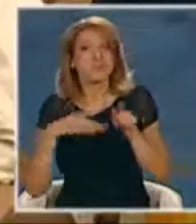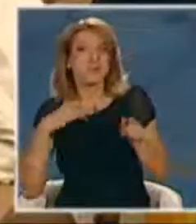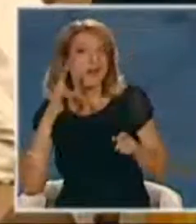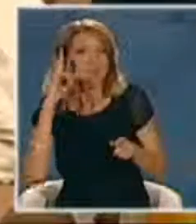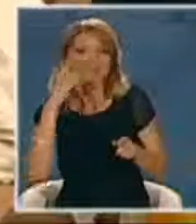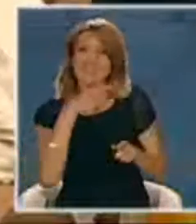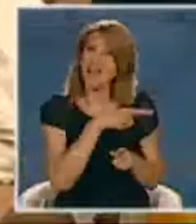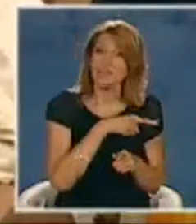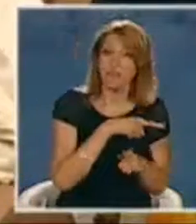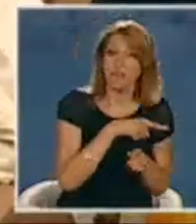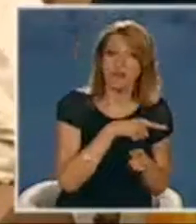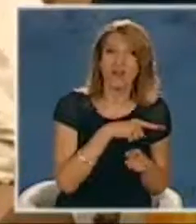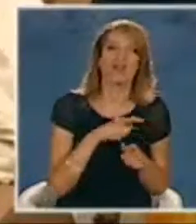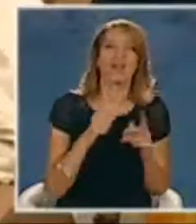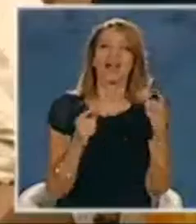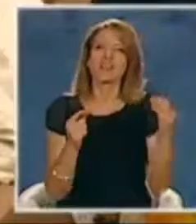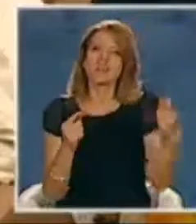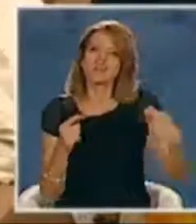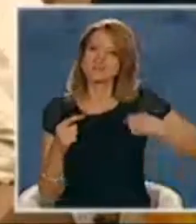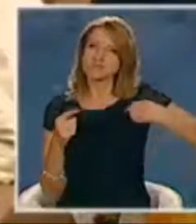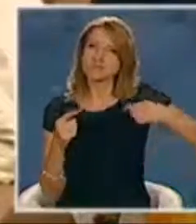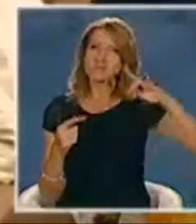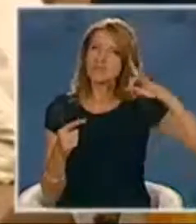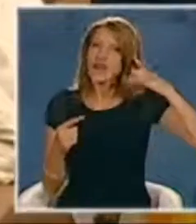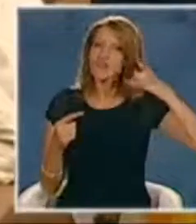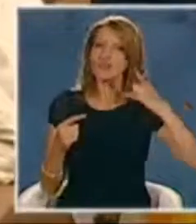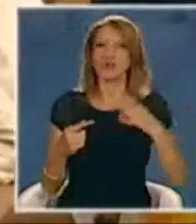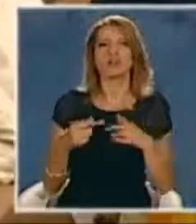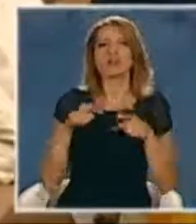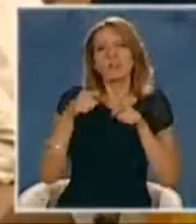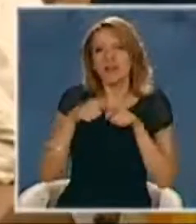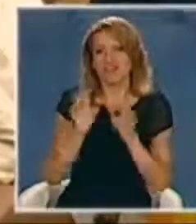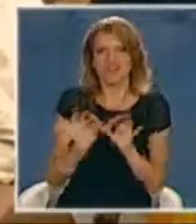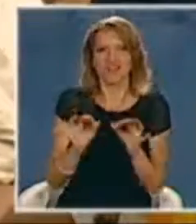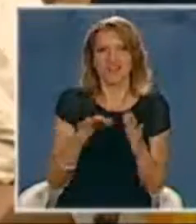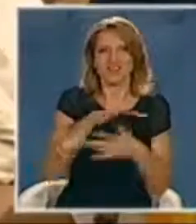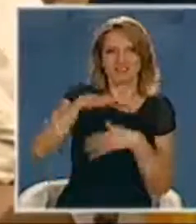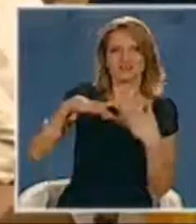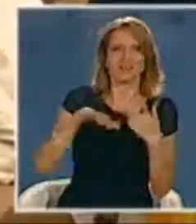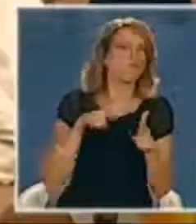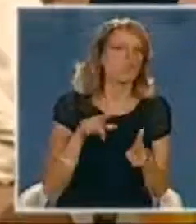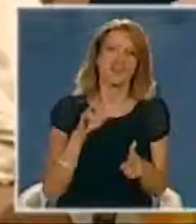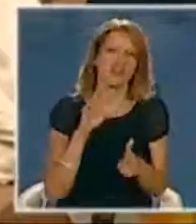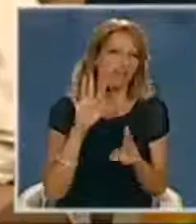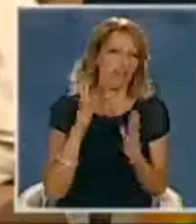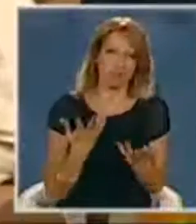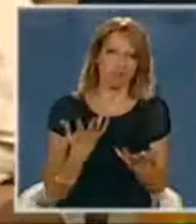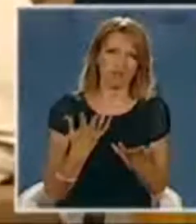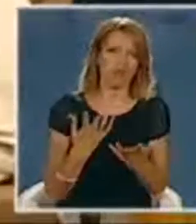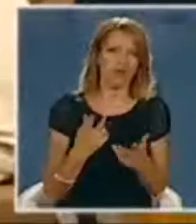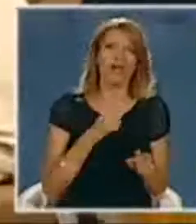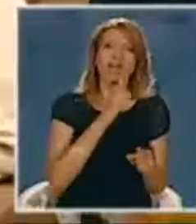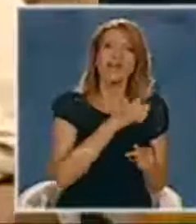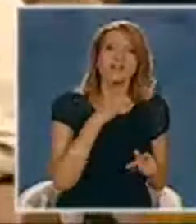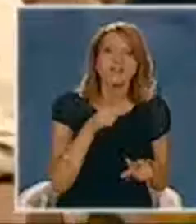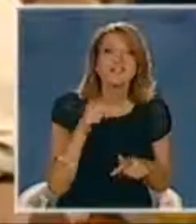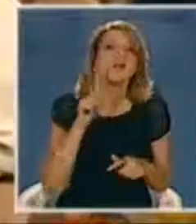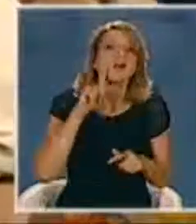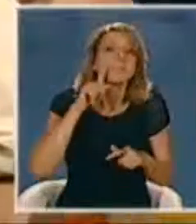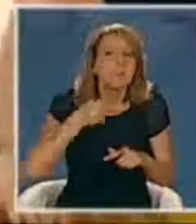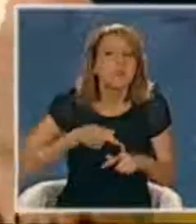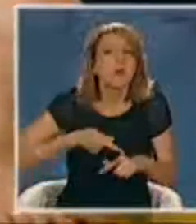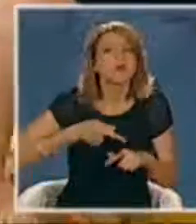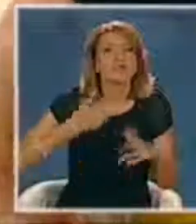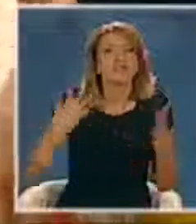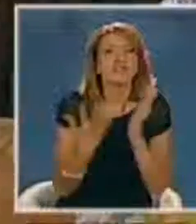подведени от демонични сили, за да правят такива неща, което според мен е глупаво и всеки може да намери спасение, стига да иска, стига